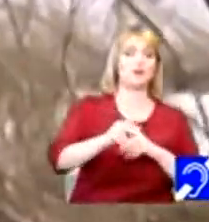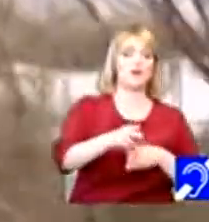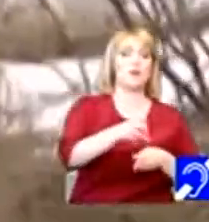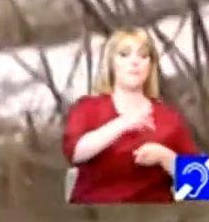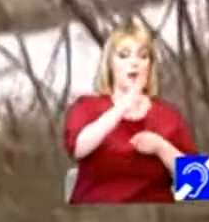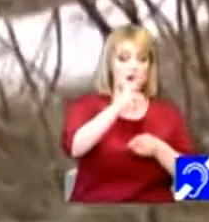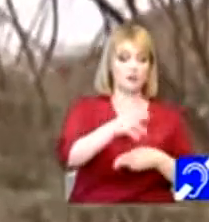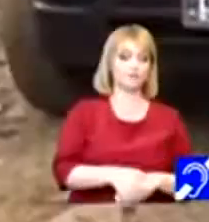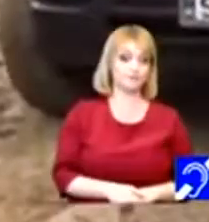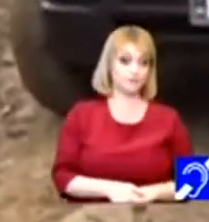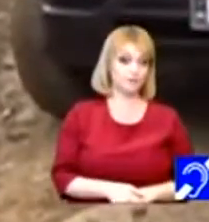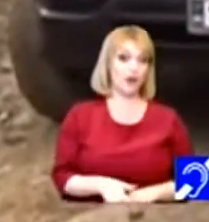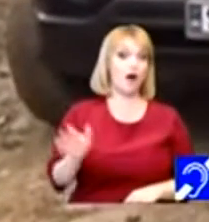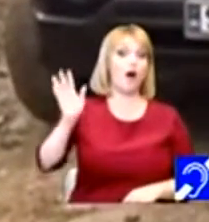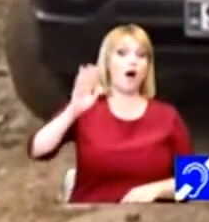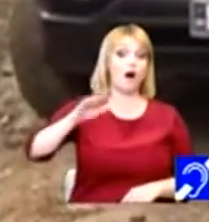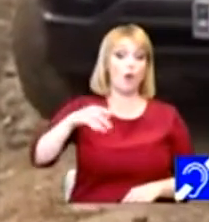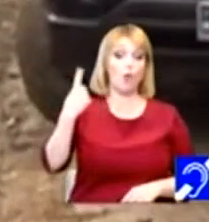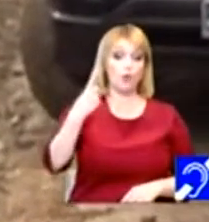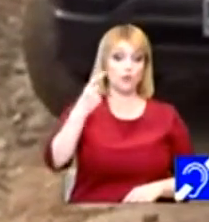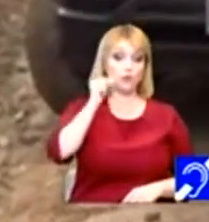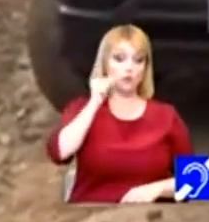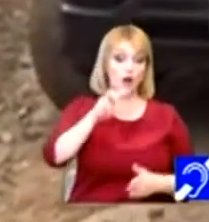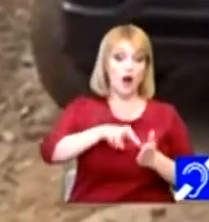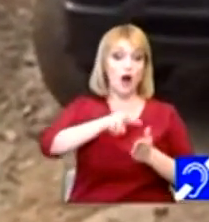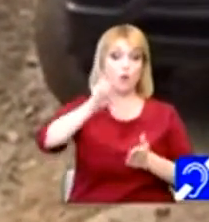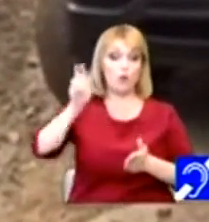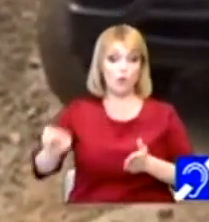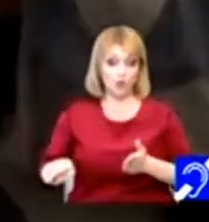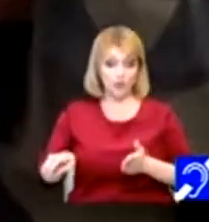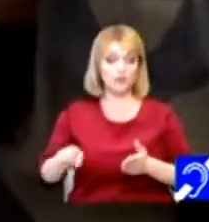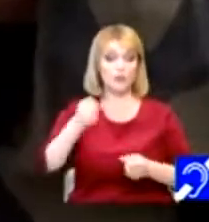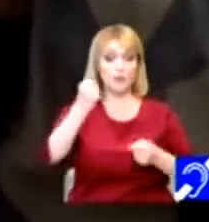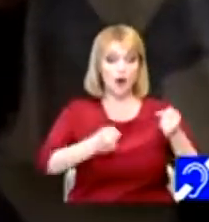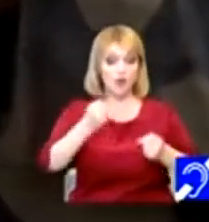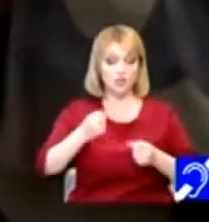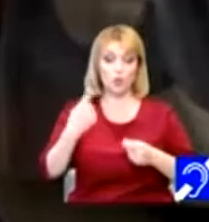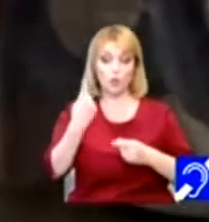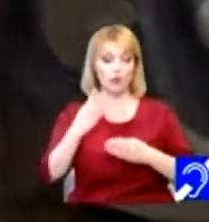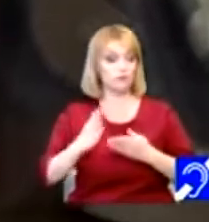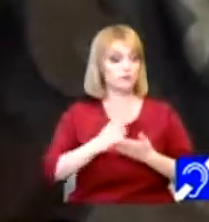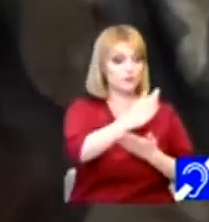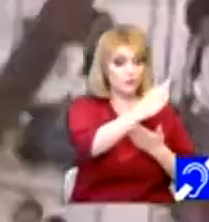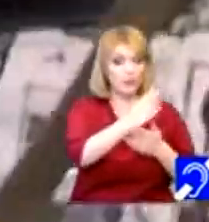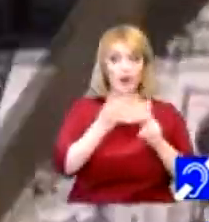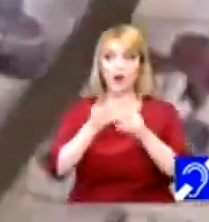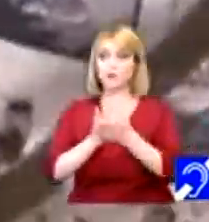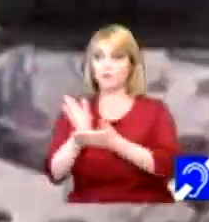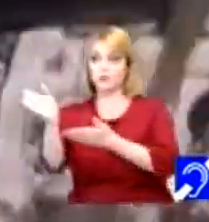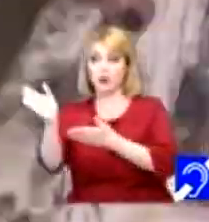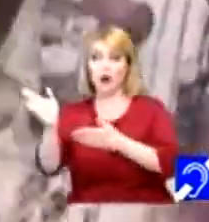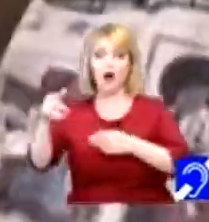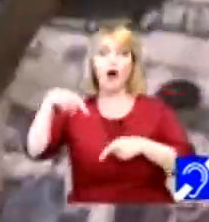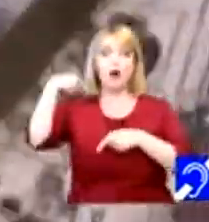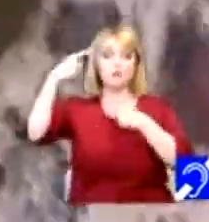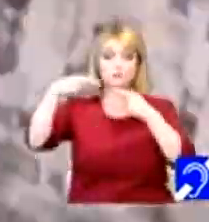vânătoare, bărbatul de 31 de ani a coborât din mașină și s-a deplasat în partea opusă a câmpului. Celălalt a rămas pe drum. Peste o perioadă de timp, când